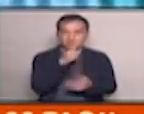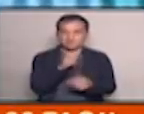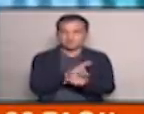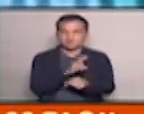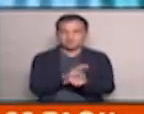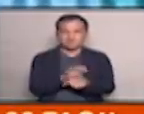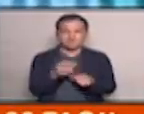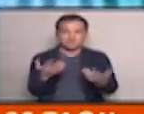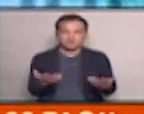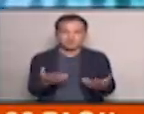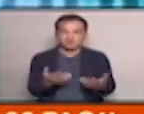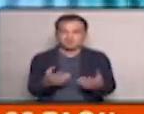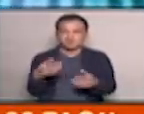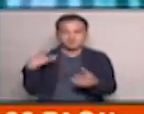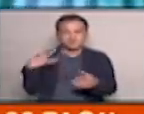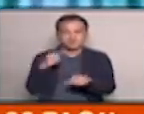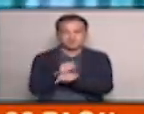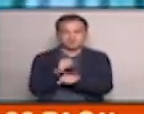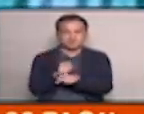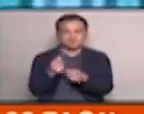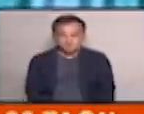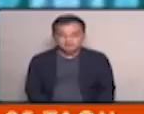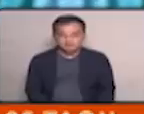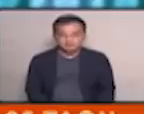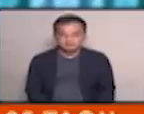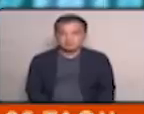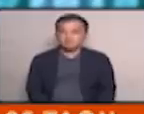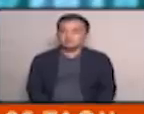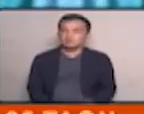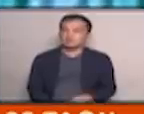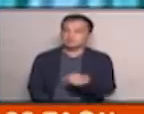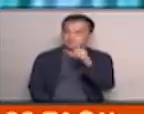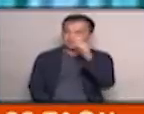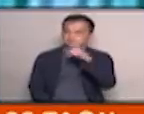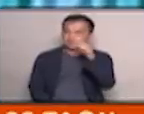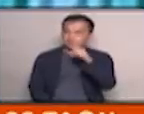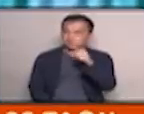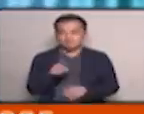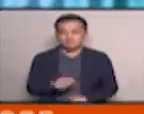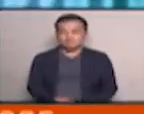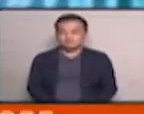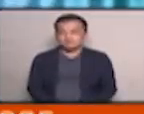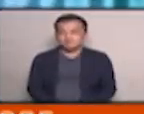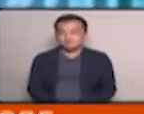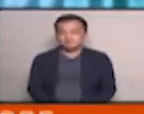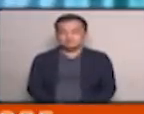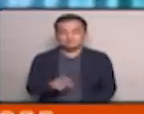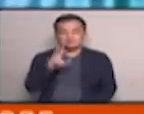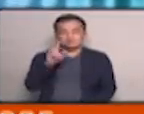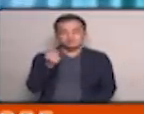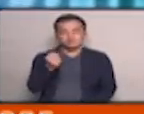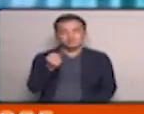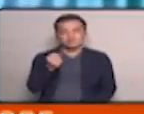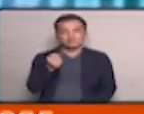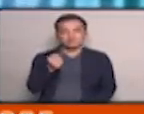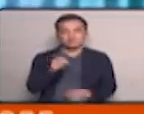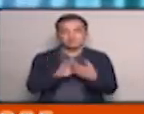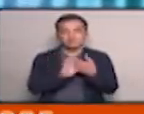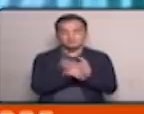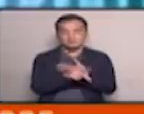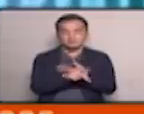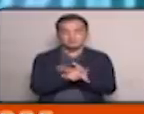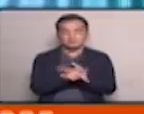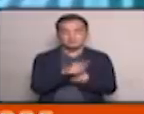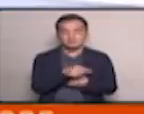pala yun at wala naman talaga nag-aantay na trabaho sa kanila sa Japan. Pwede? Yes, sir. Ilalatag ko po, Sir Raffy. Opo, kailan sir po ninyo